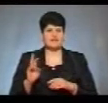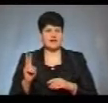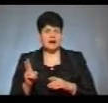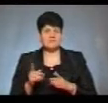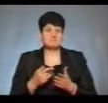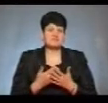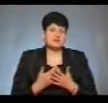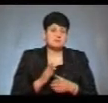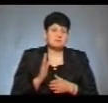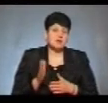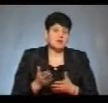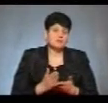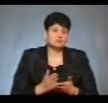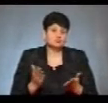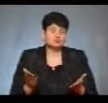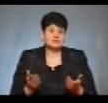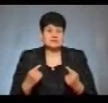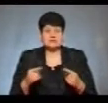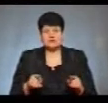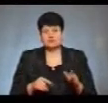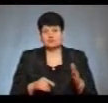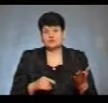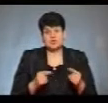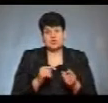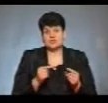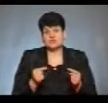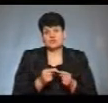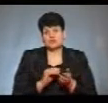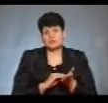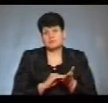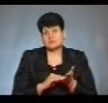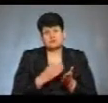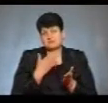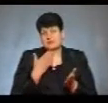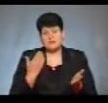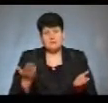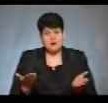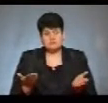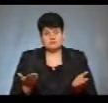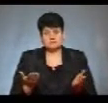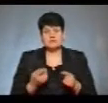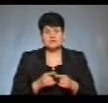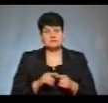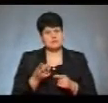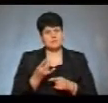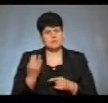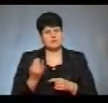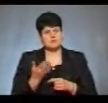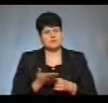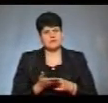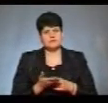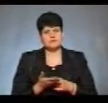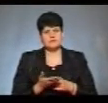інтернет в дільничій виборчій комісії. З іншого боку, чітко прописаного цього ще немає. Я думаю, що цим треба, в принципі, поцікавитися, тому